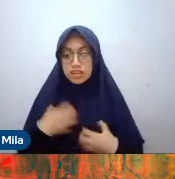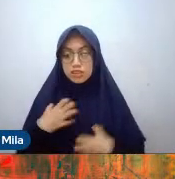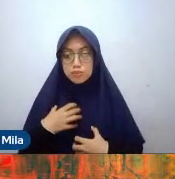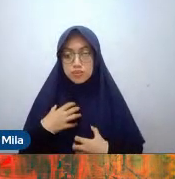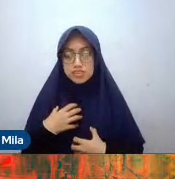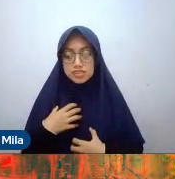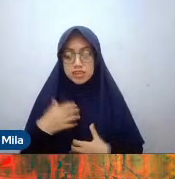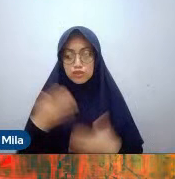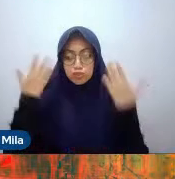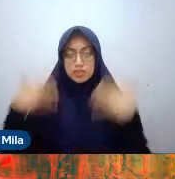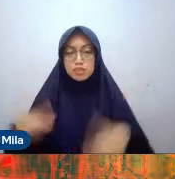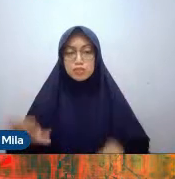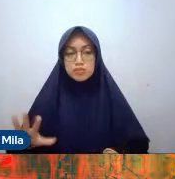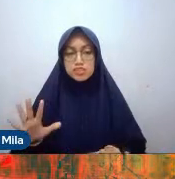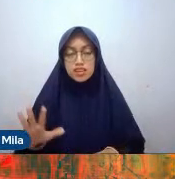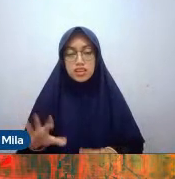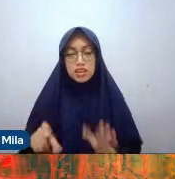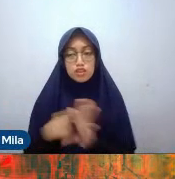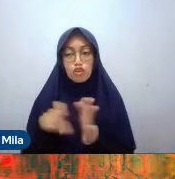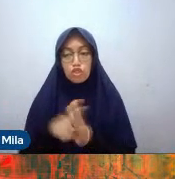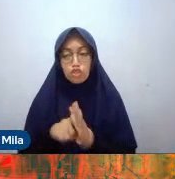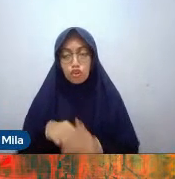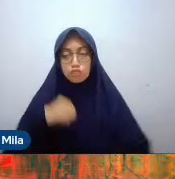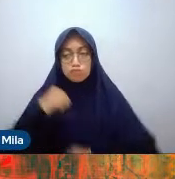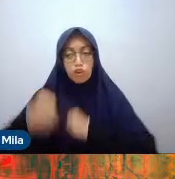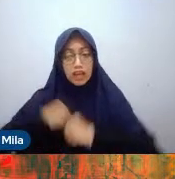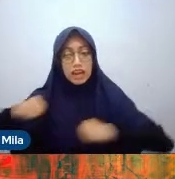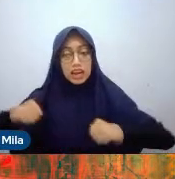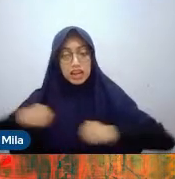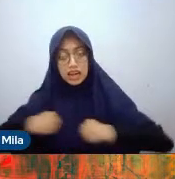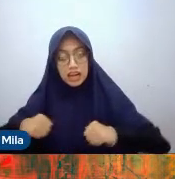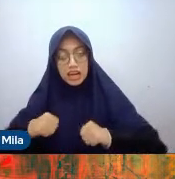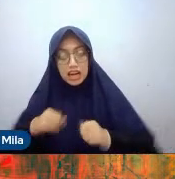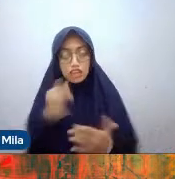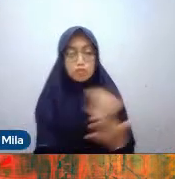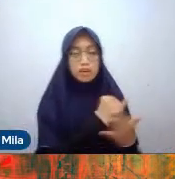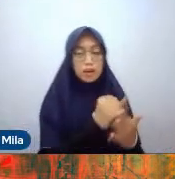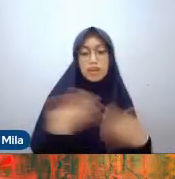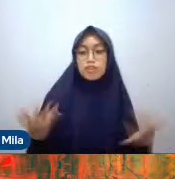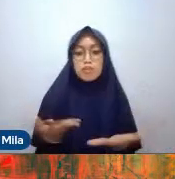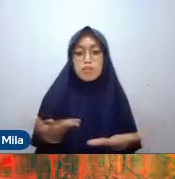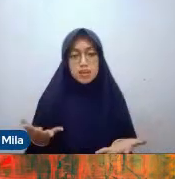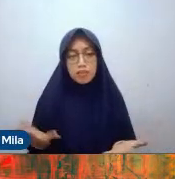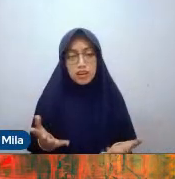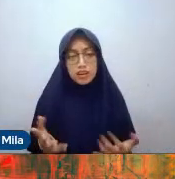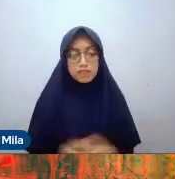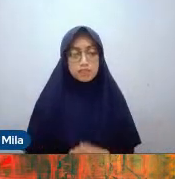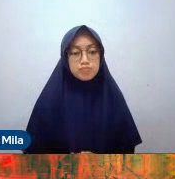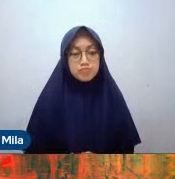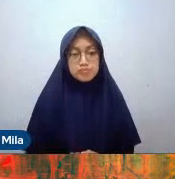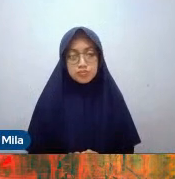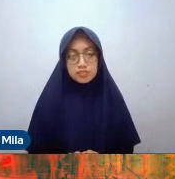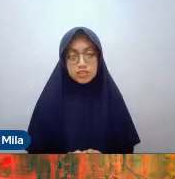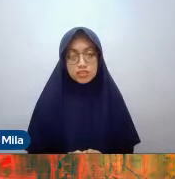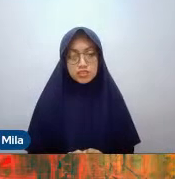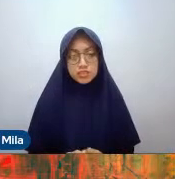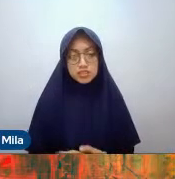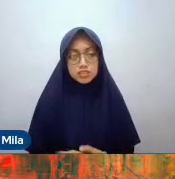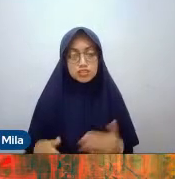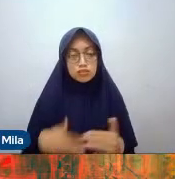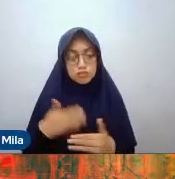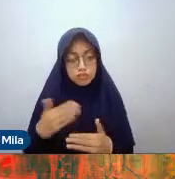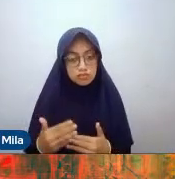mau olahraga, mau main bola, atau mau menggambar gitu kan, itu kita tanyakan seperti itu. Nah, kepekaan